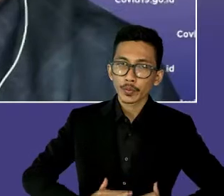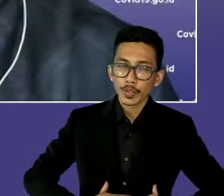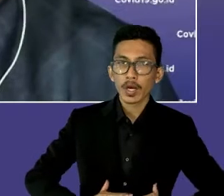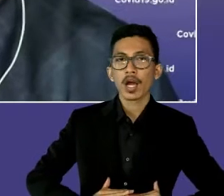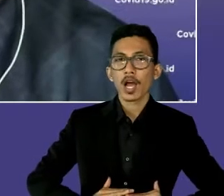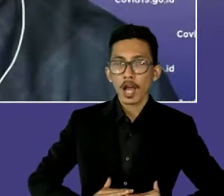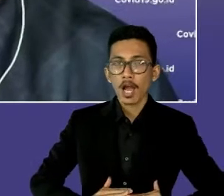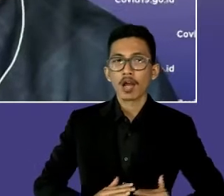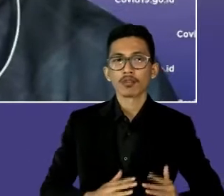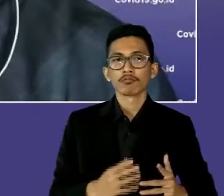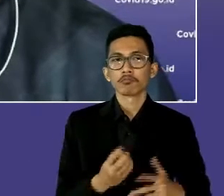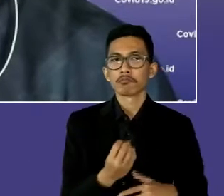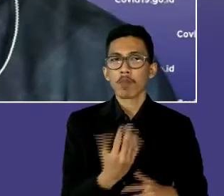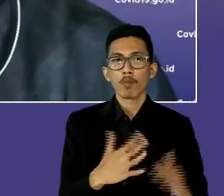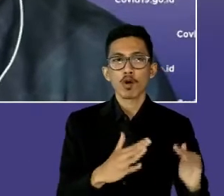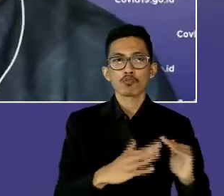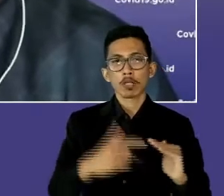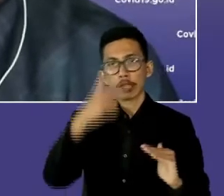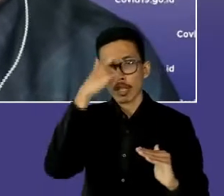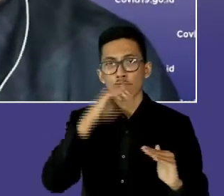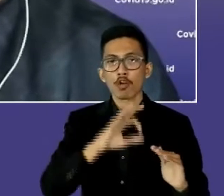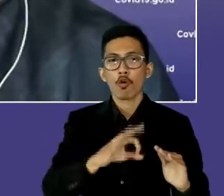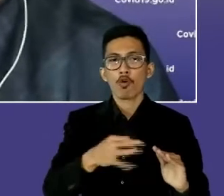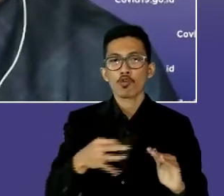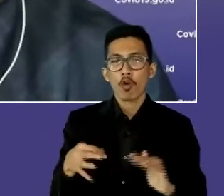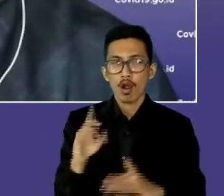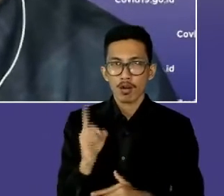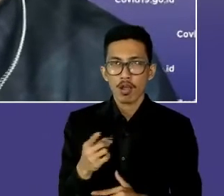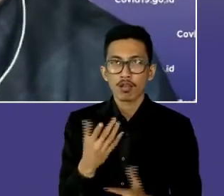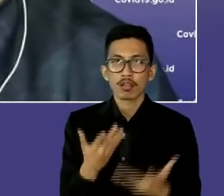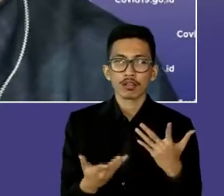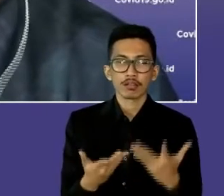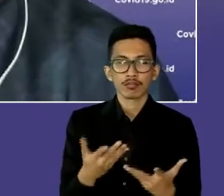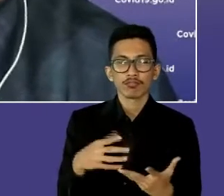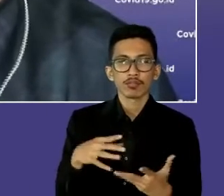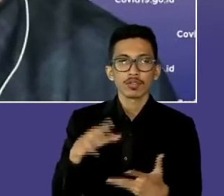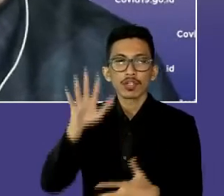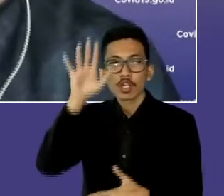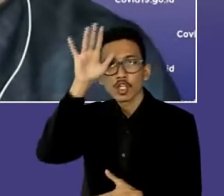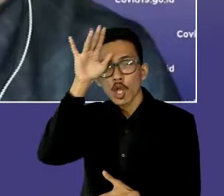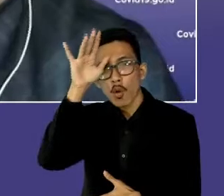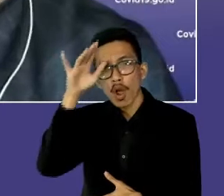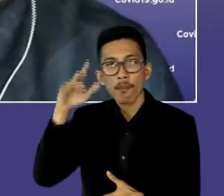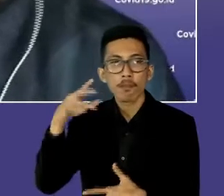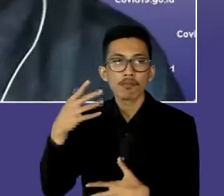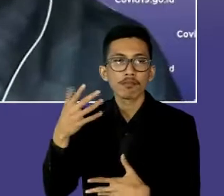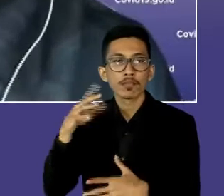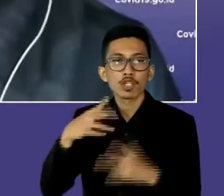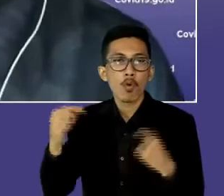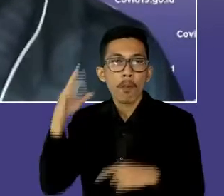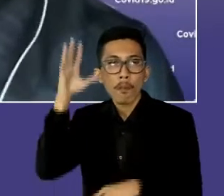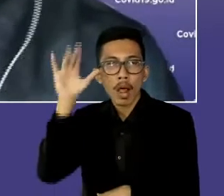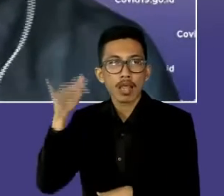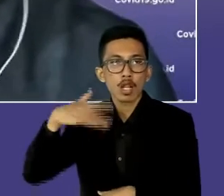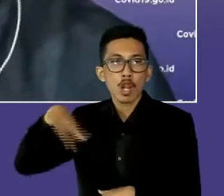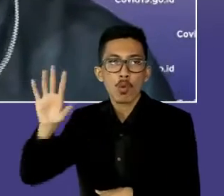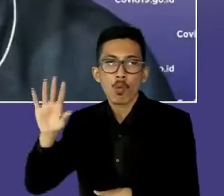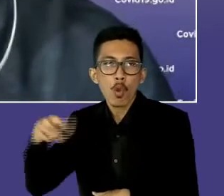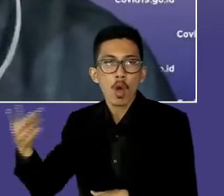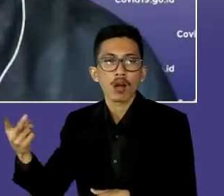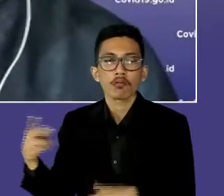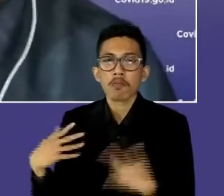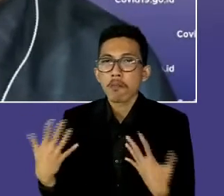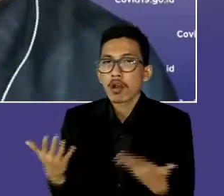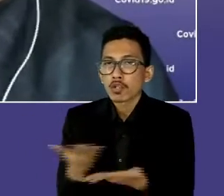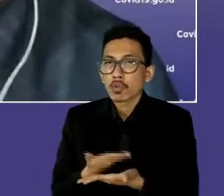barangkali rumah saya kalau di Jakarta, tapi tidak tahu juga nih di luar Jawa Bali seperti apa. Silahkan Dr. Dewi. Oke, jadi mungkin yang